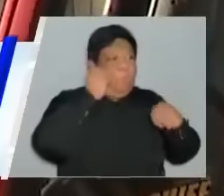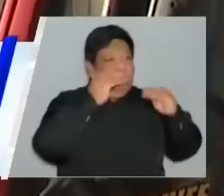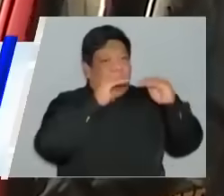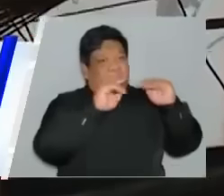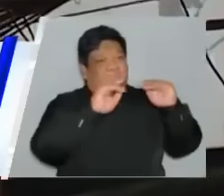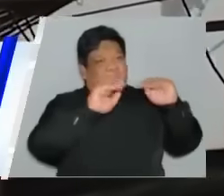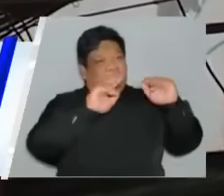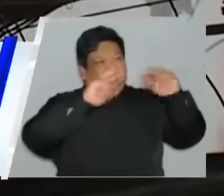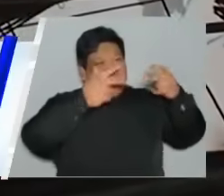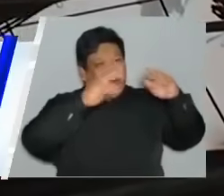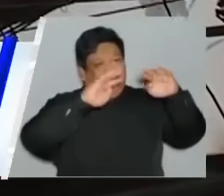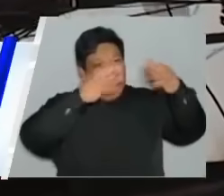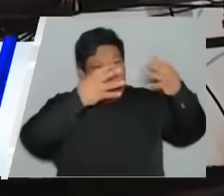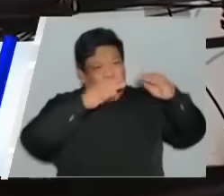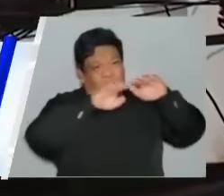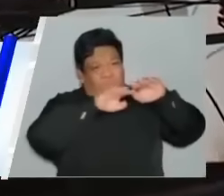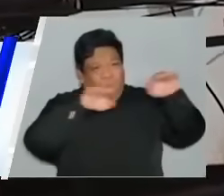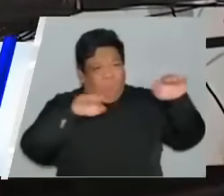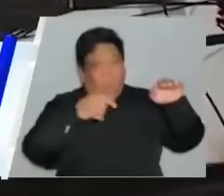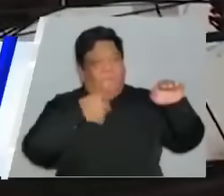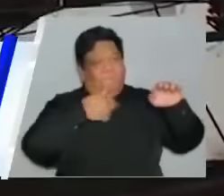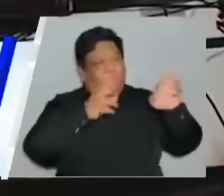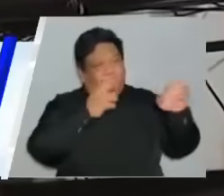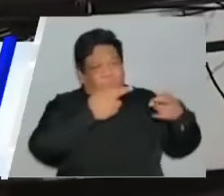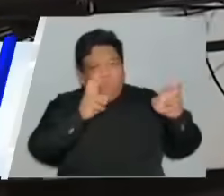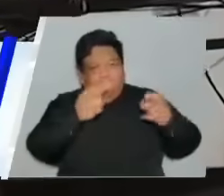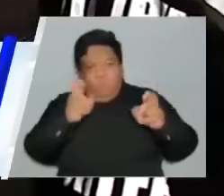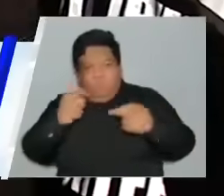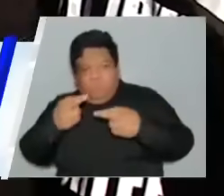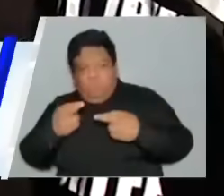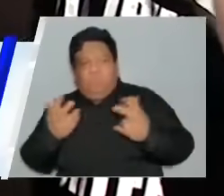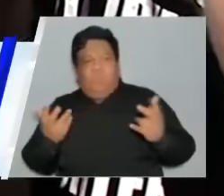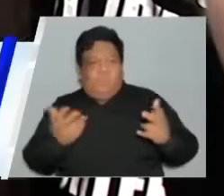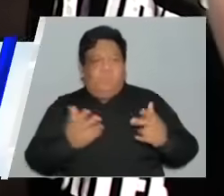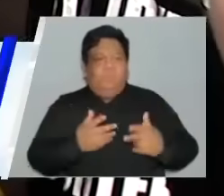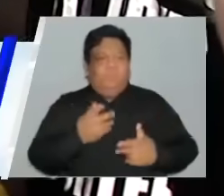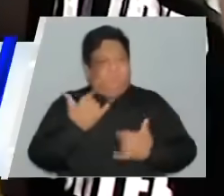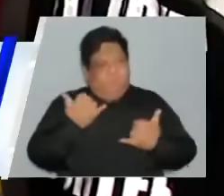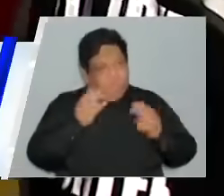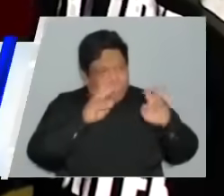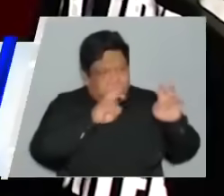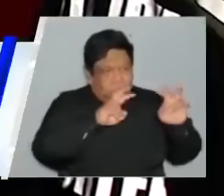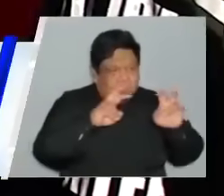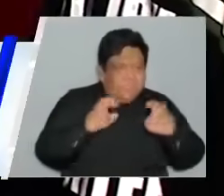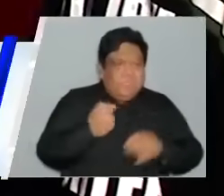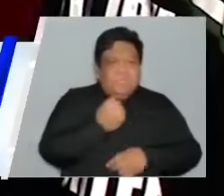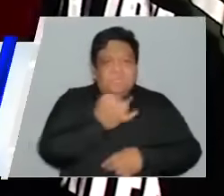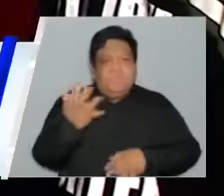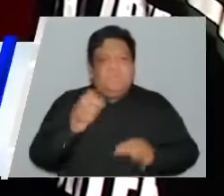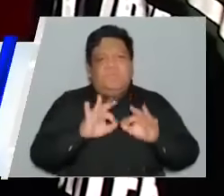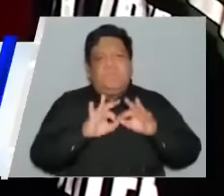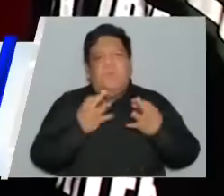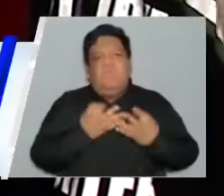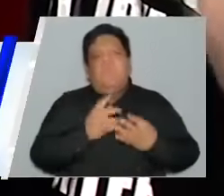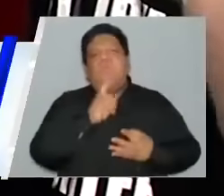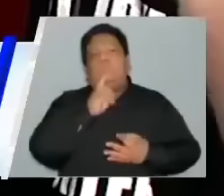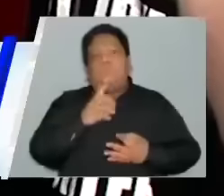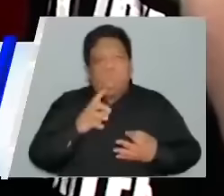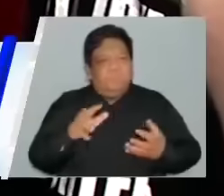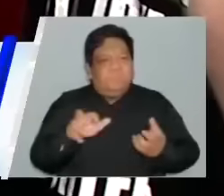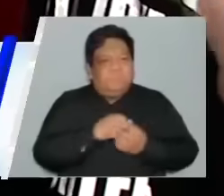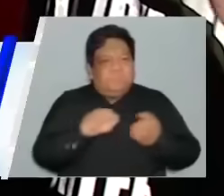po na nakadivision. So dinidetermine pa po kung ilang yung families na actually na nandun. Kasi marami